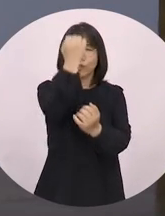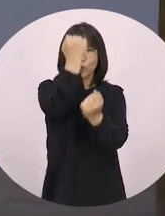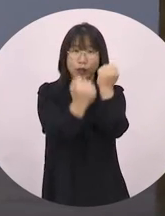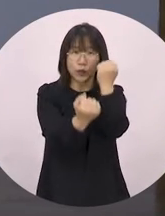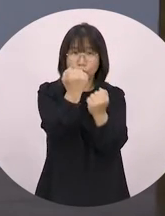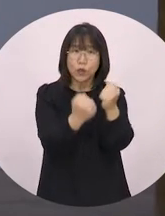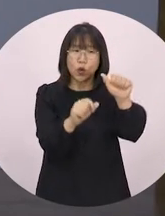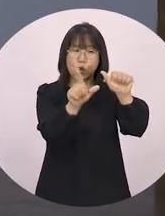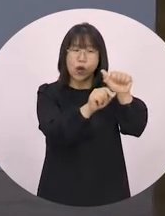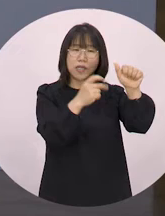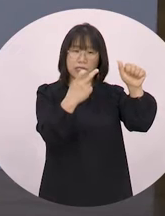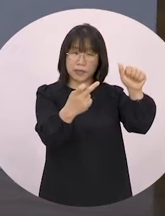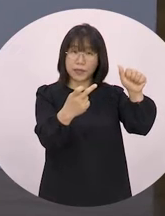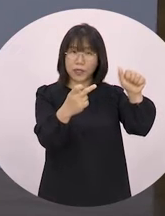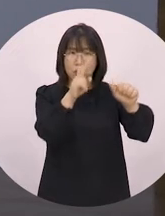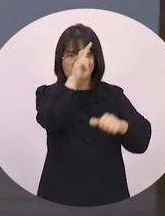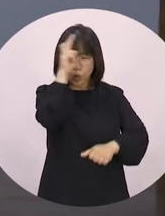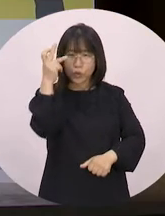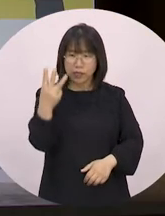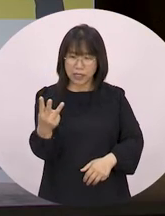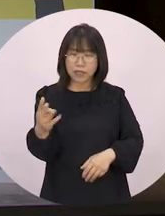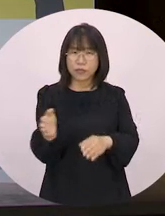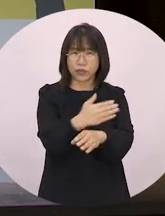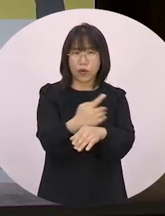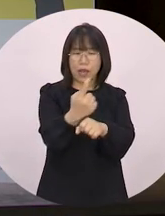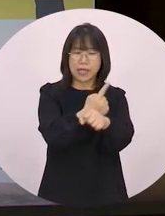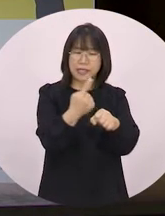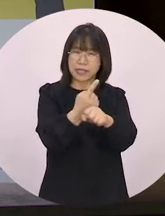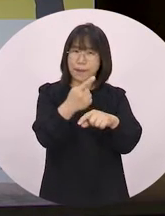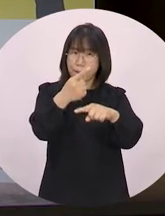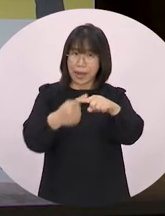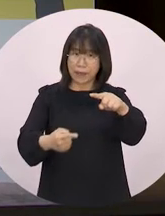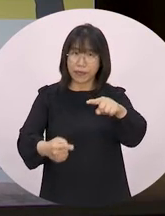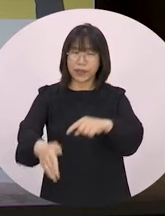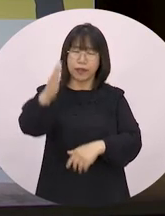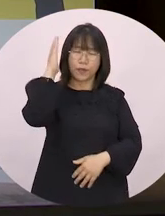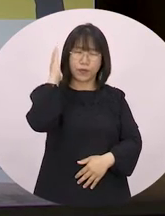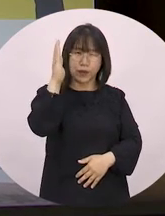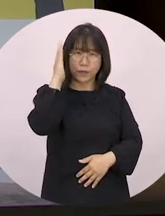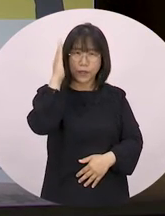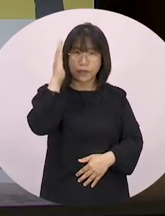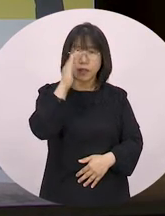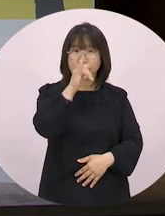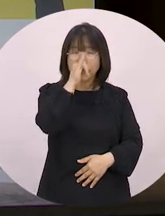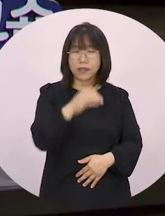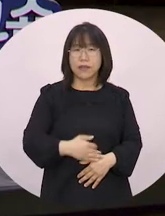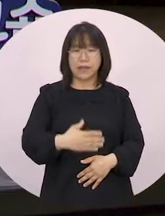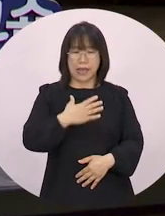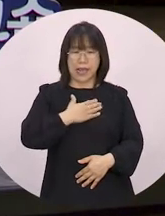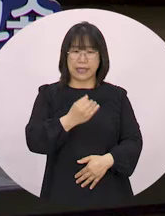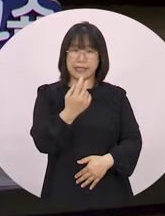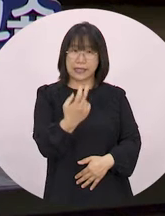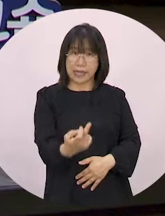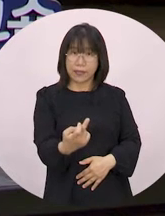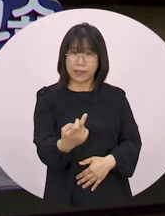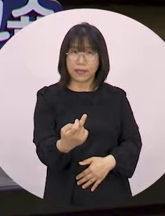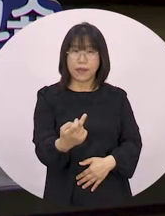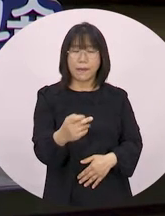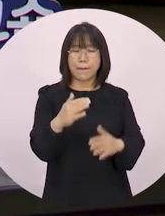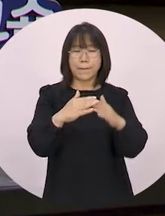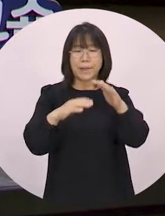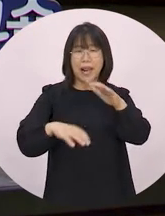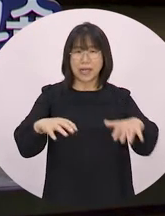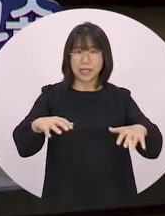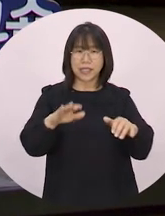워크숍은 지난 12일 오후 3시부터 1시간 반 동안 진행됐습니다. 이날 워크숍에는 안산시